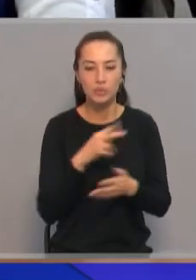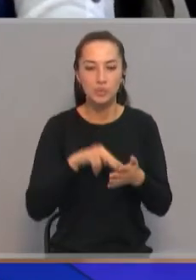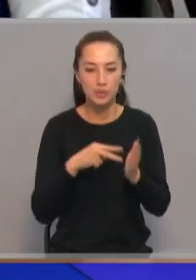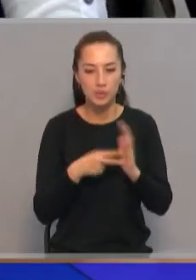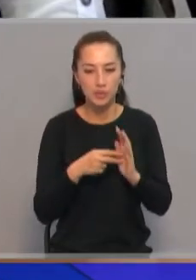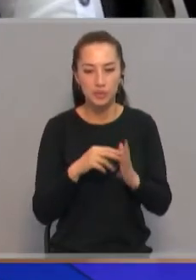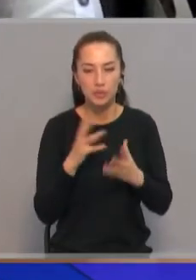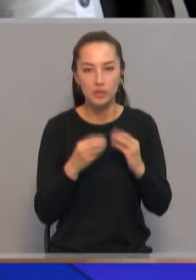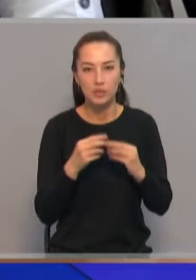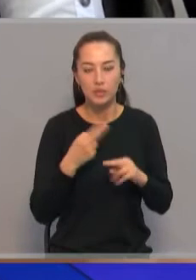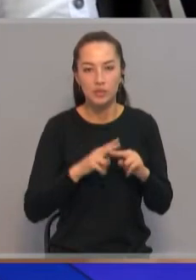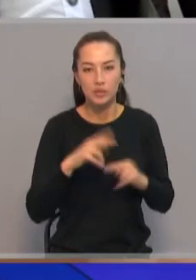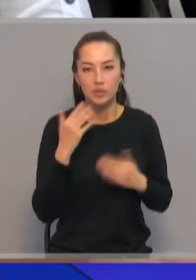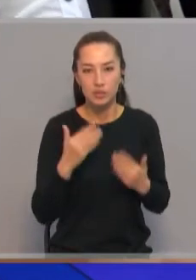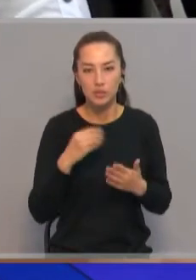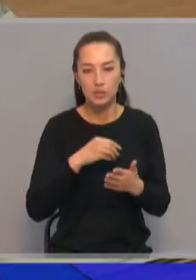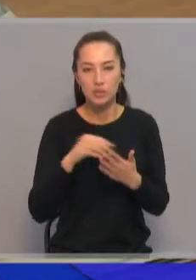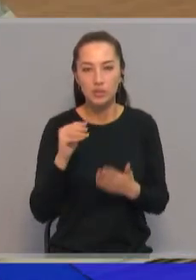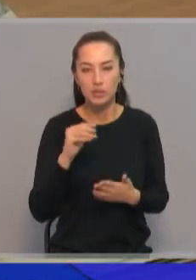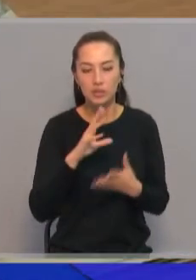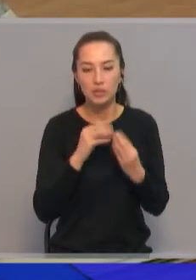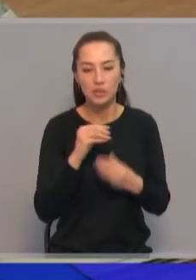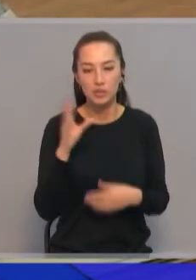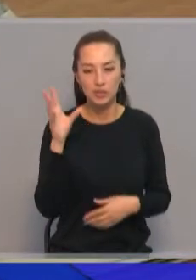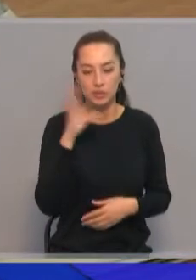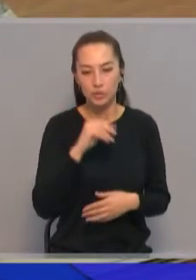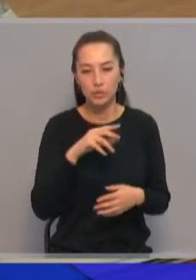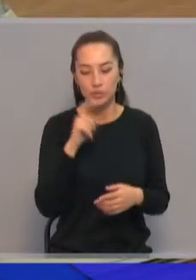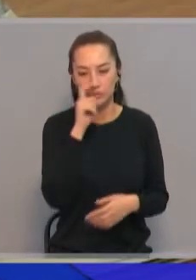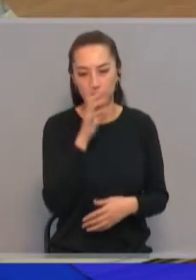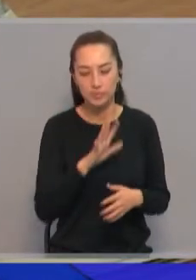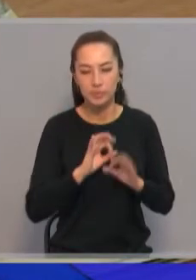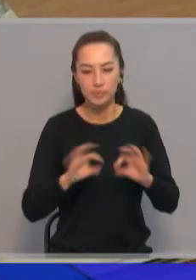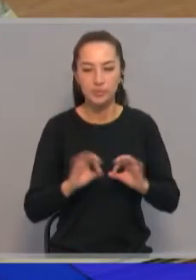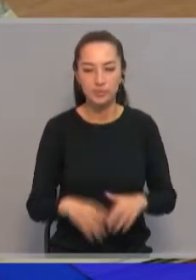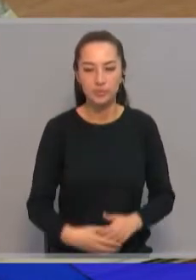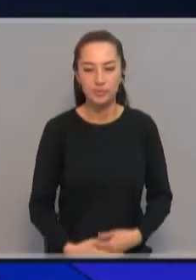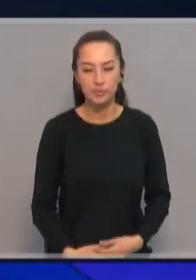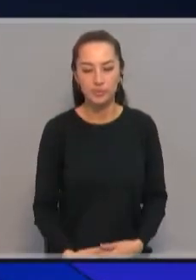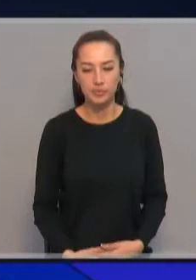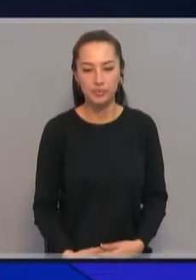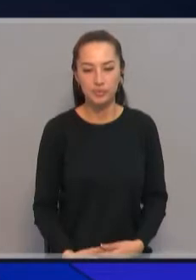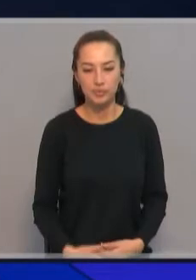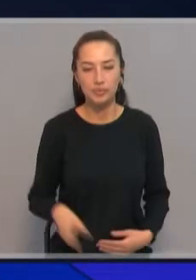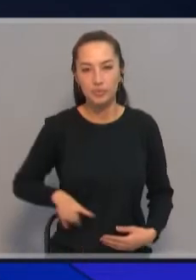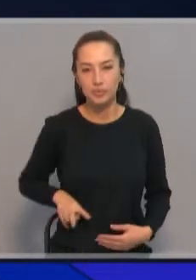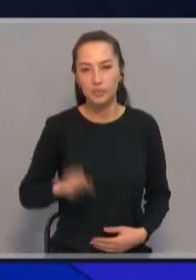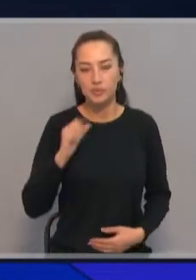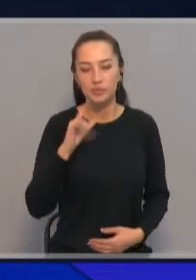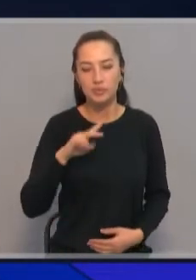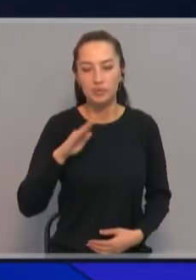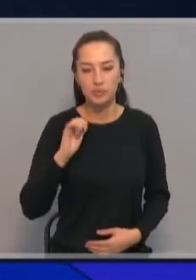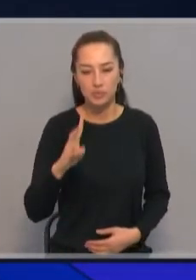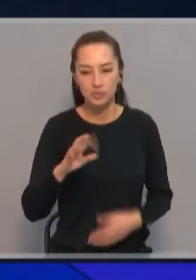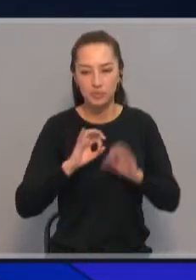бойынша қазірдің өзінде сатылымға шыққан пәтерлер жетерлік дейді оңтүстік құрылыс сервис жауапкершіліктеулі серіктестігінің директоры Асылжан